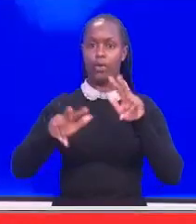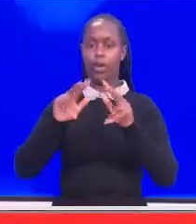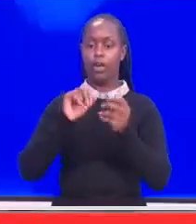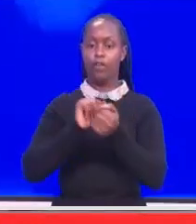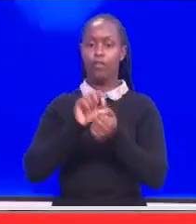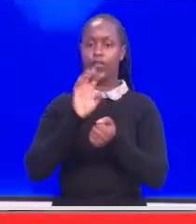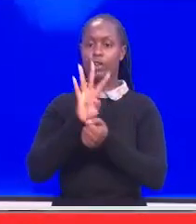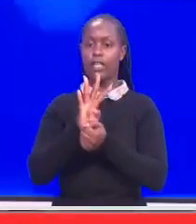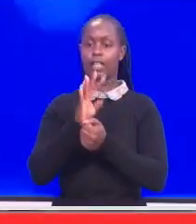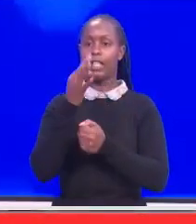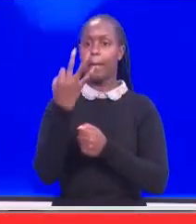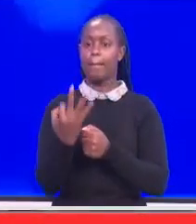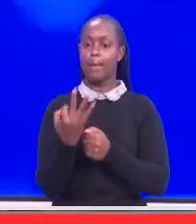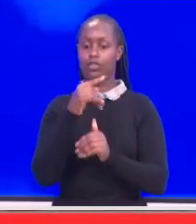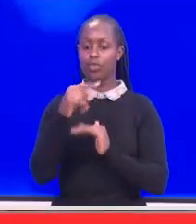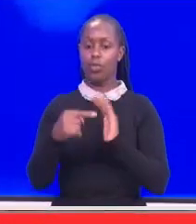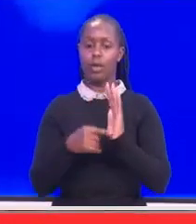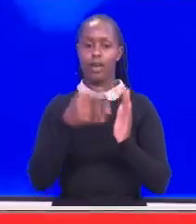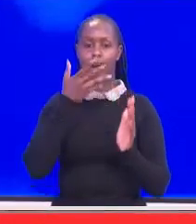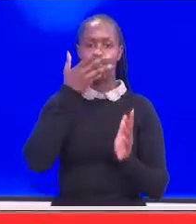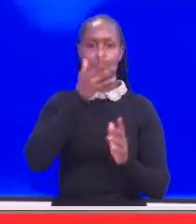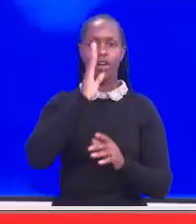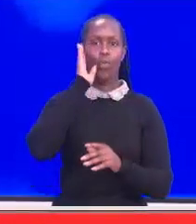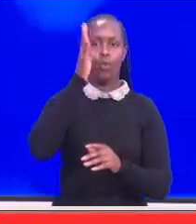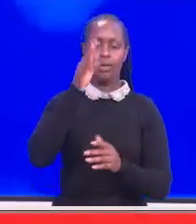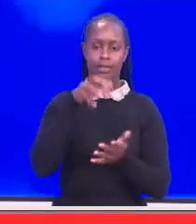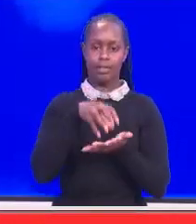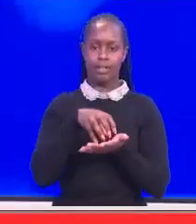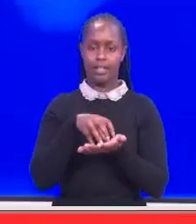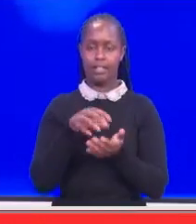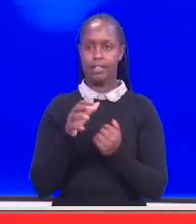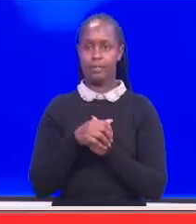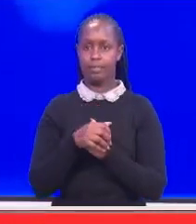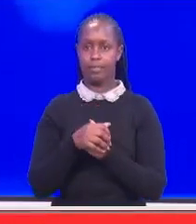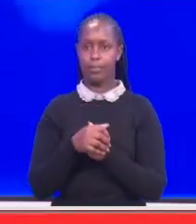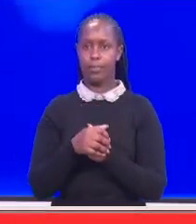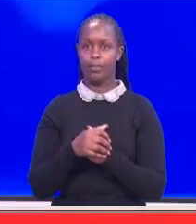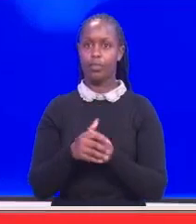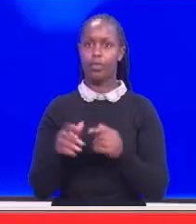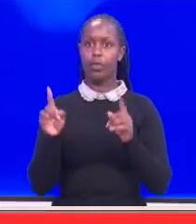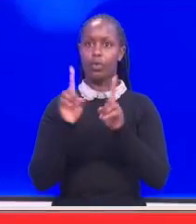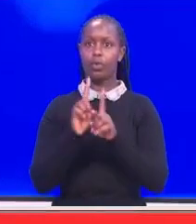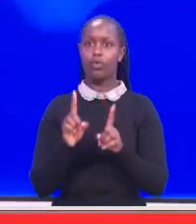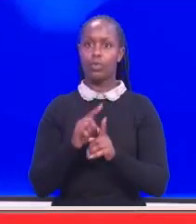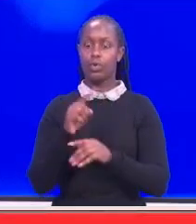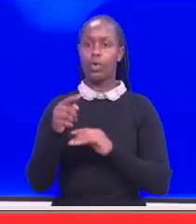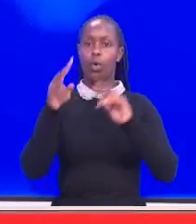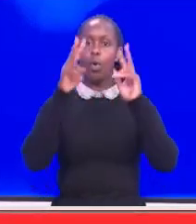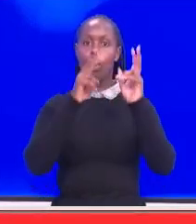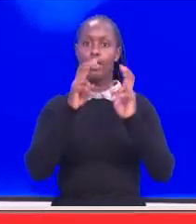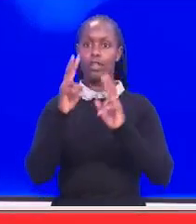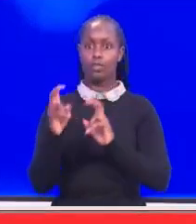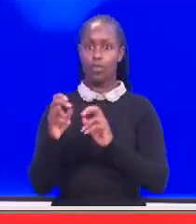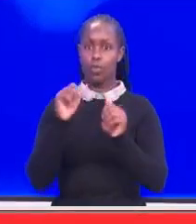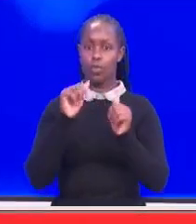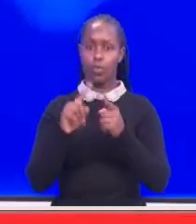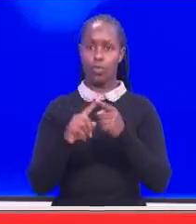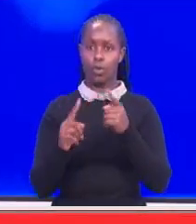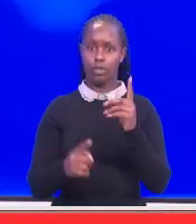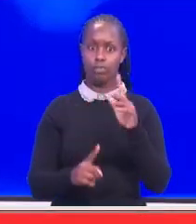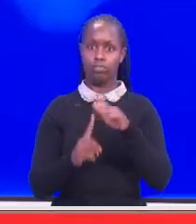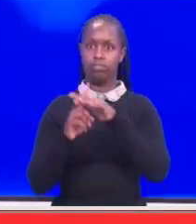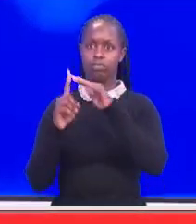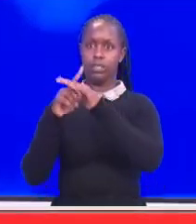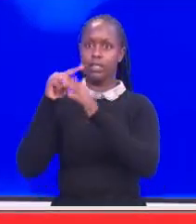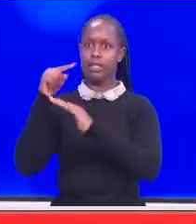Machi watakapojibu mashtaka ya mauaji. I take judicial notice of the issues arising from this case are